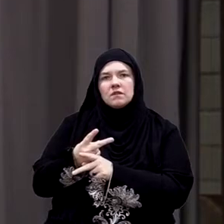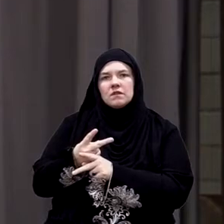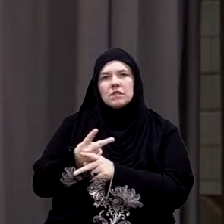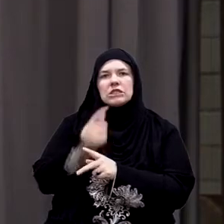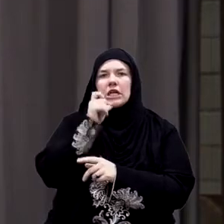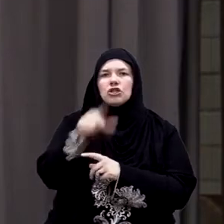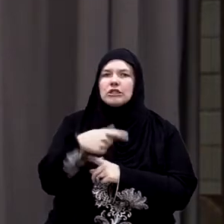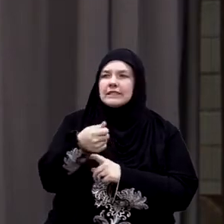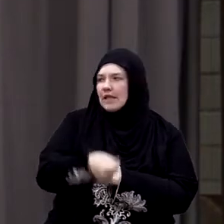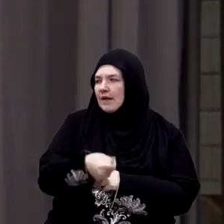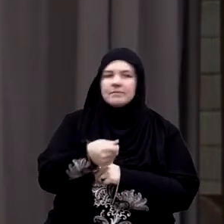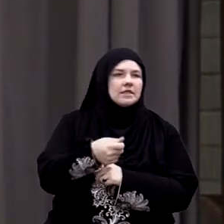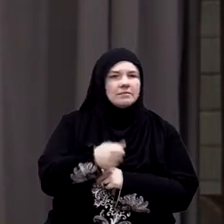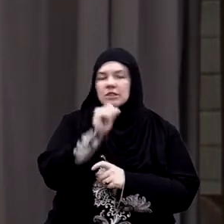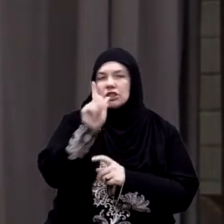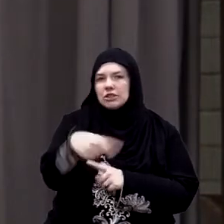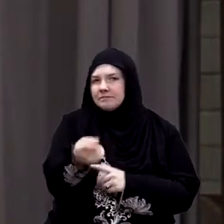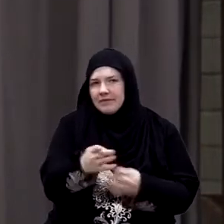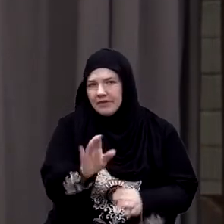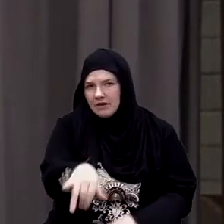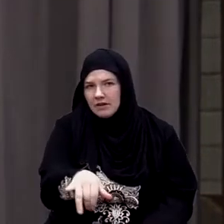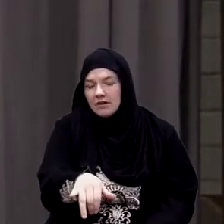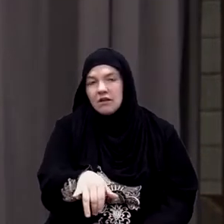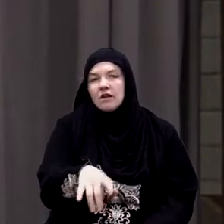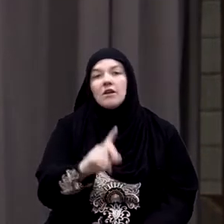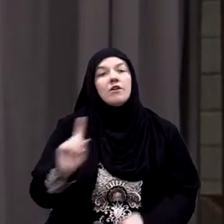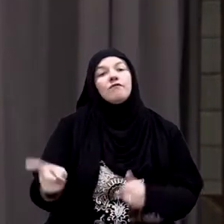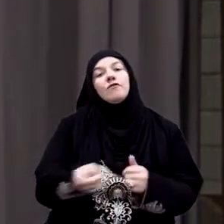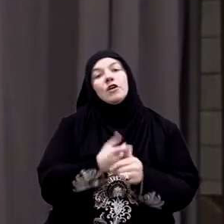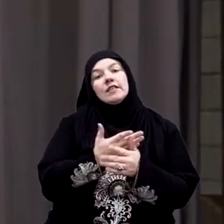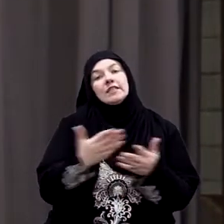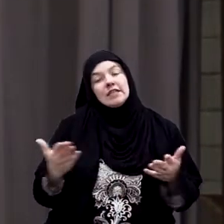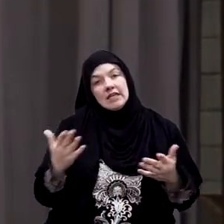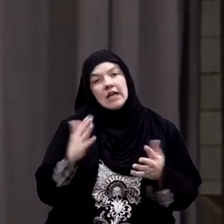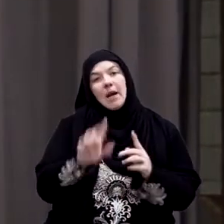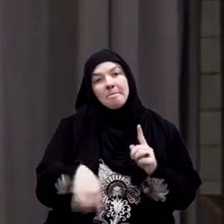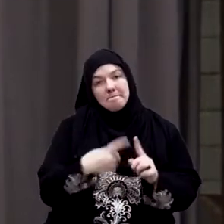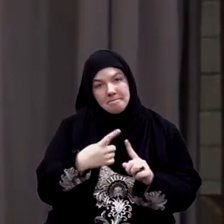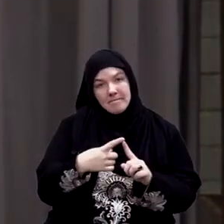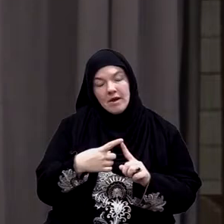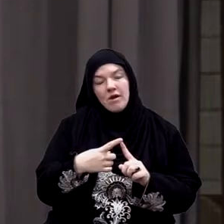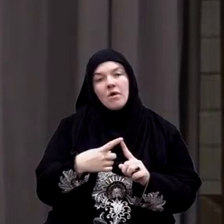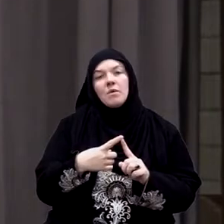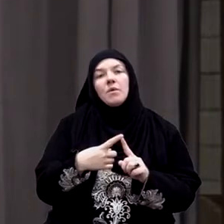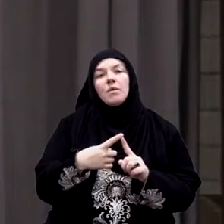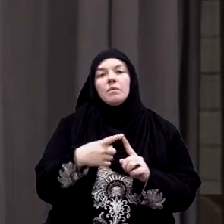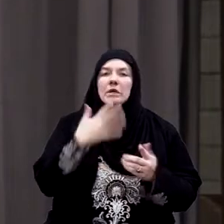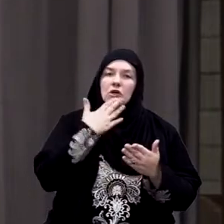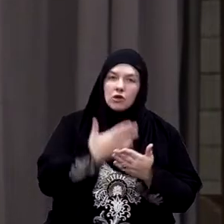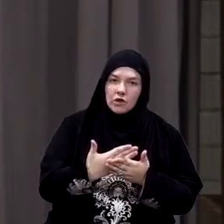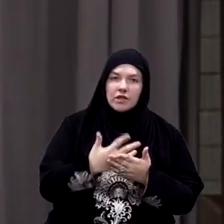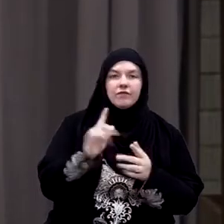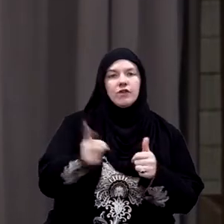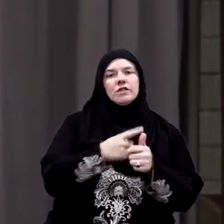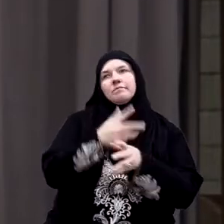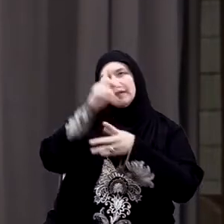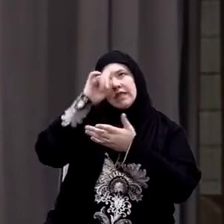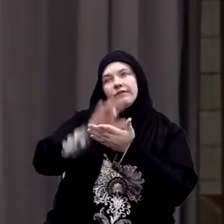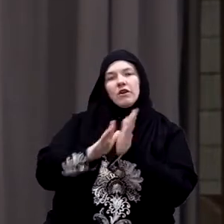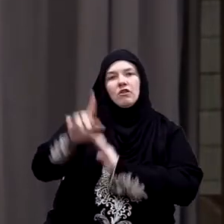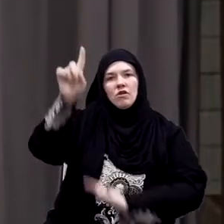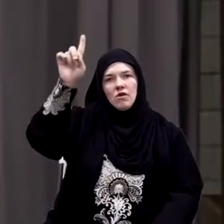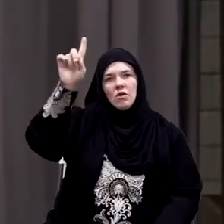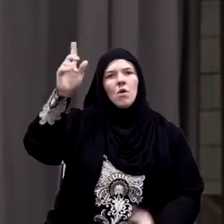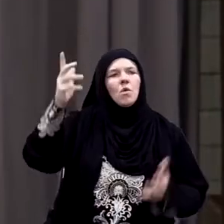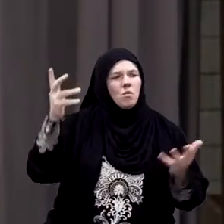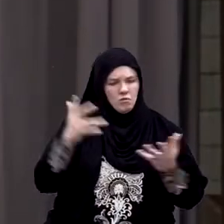وَلَكِنَّ الْبِرَّ مَنْ آمَنَ بِاللَّهِ. The first thing about righteousness is to believe in Allah. What do we